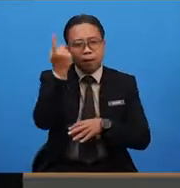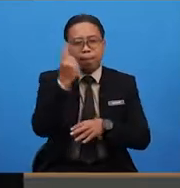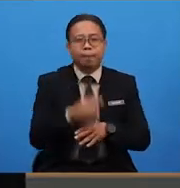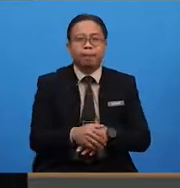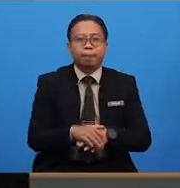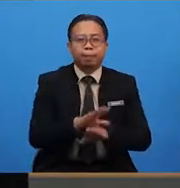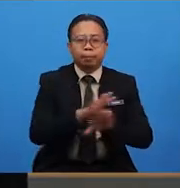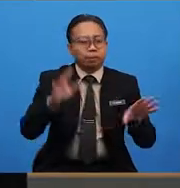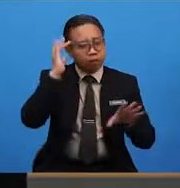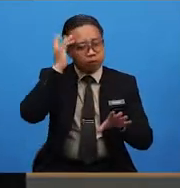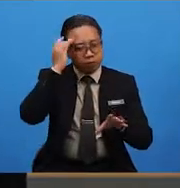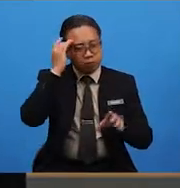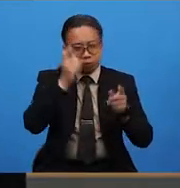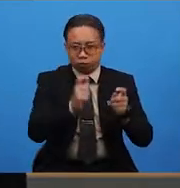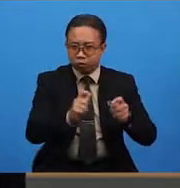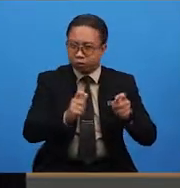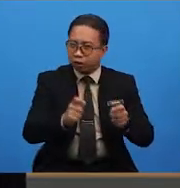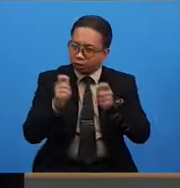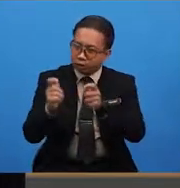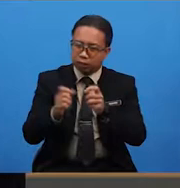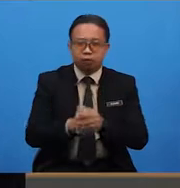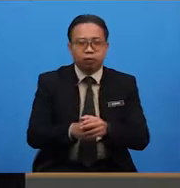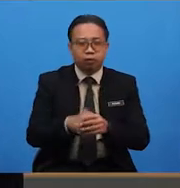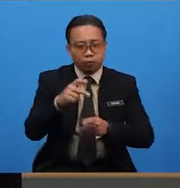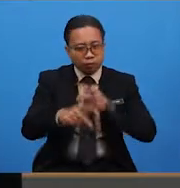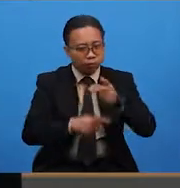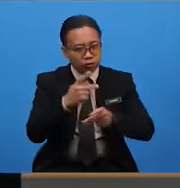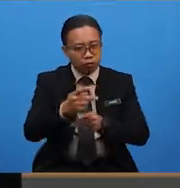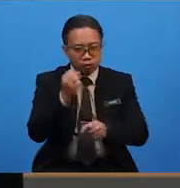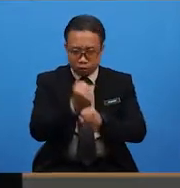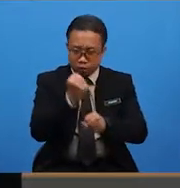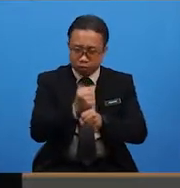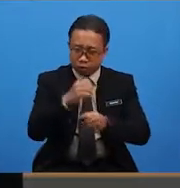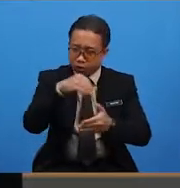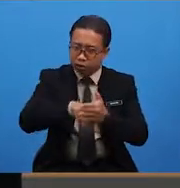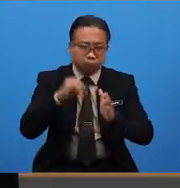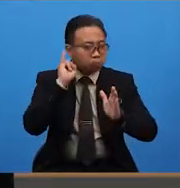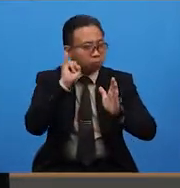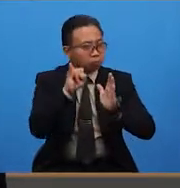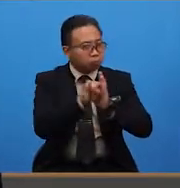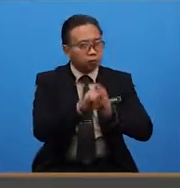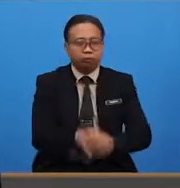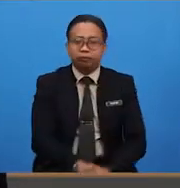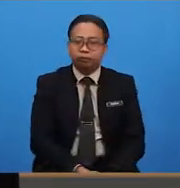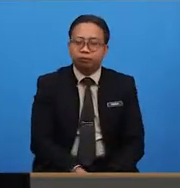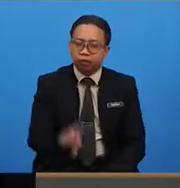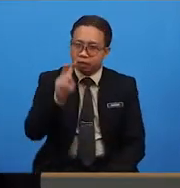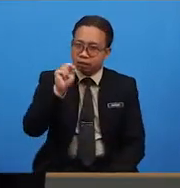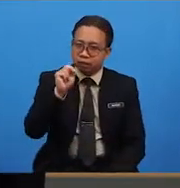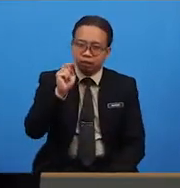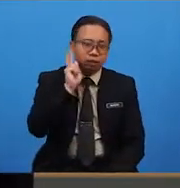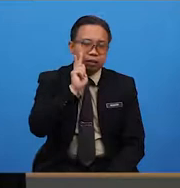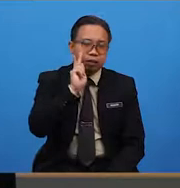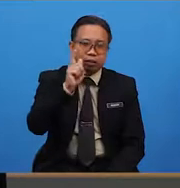dan tidak tahu teknik yang memudahkan proses kecil dalam bidang ilustrasi ini nanti Kak Tia